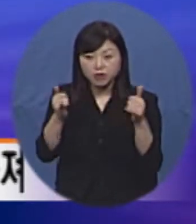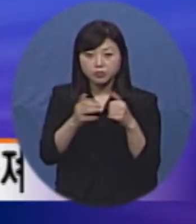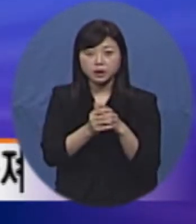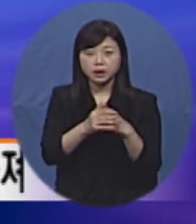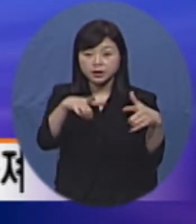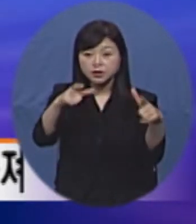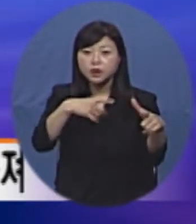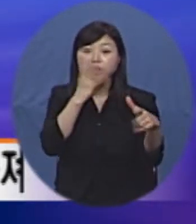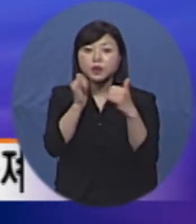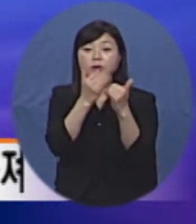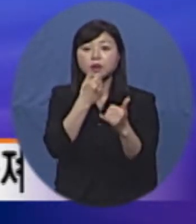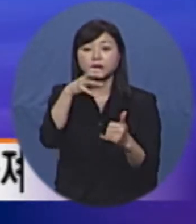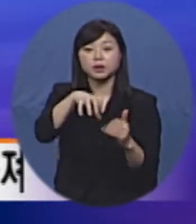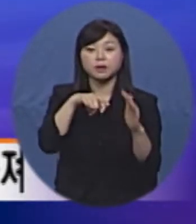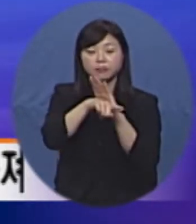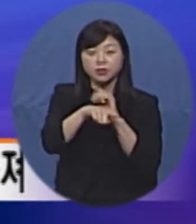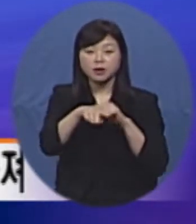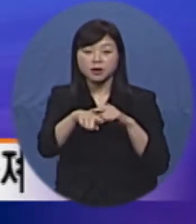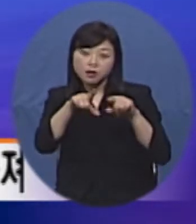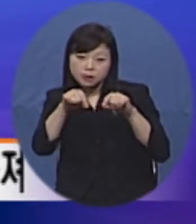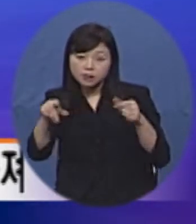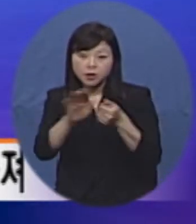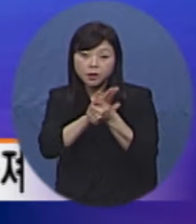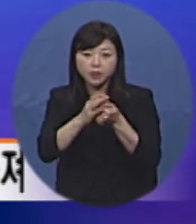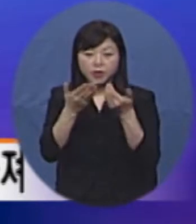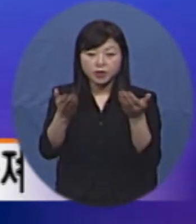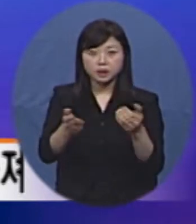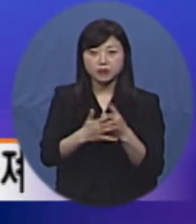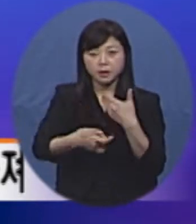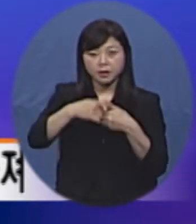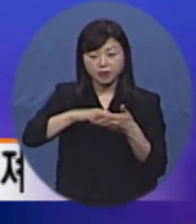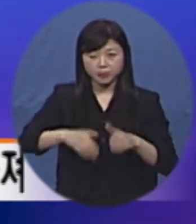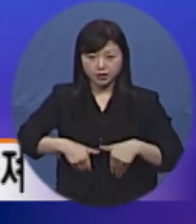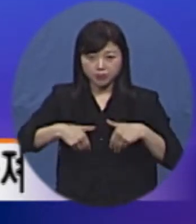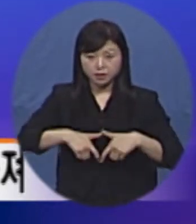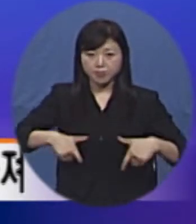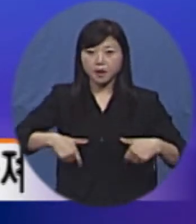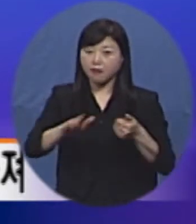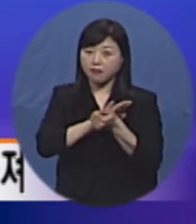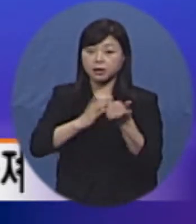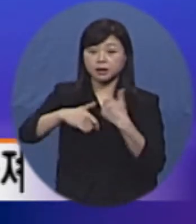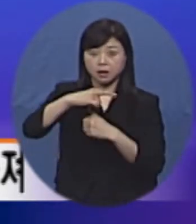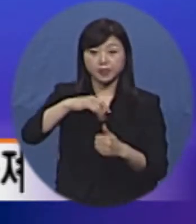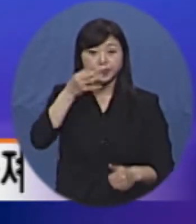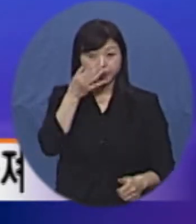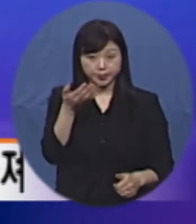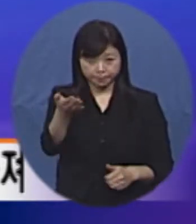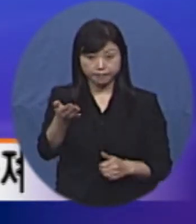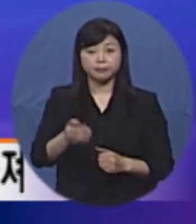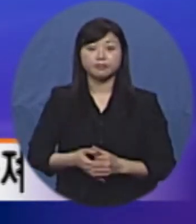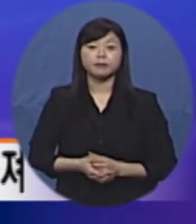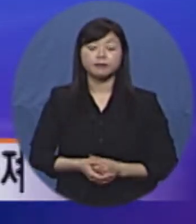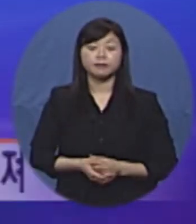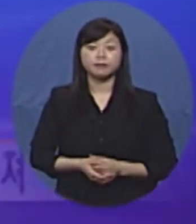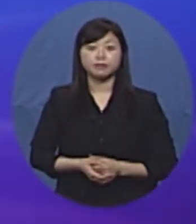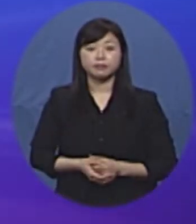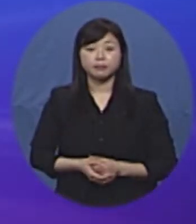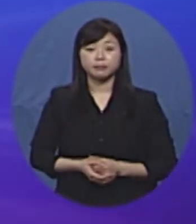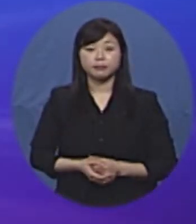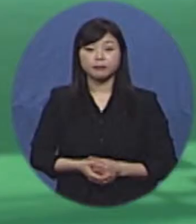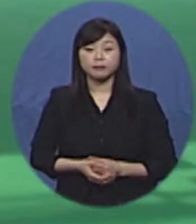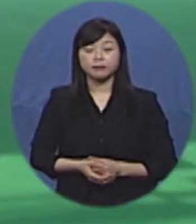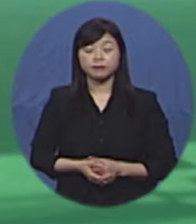식사봉사를 했습니다. 이 가슴 따뜻한 나눔과 배려가 함께하는 자원봉사 현장에 채민아 기자가 다녀왔습니다.